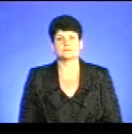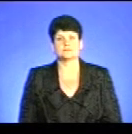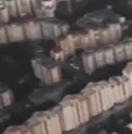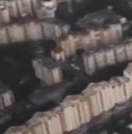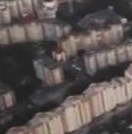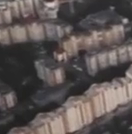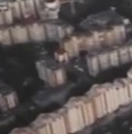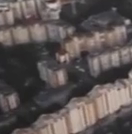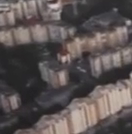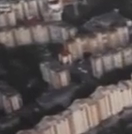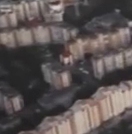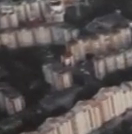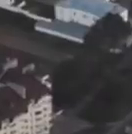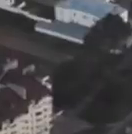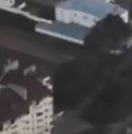Дякую.